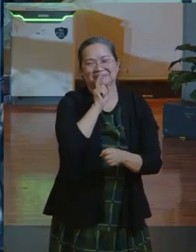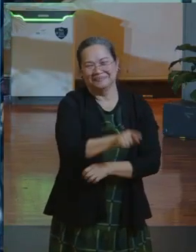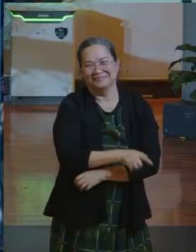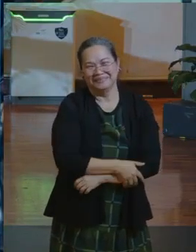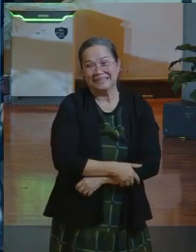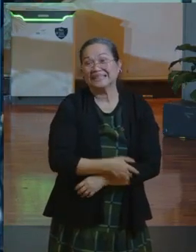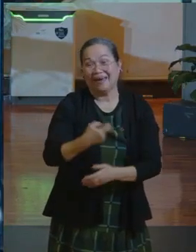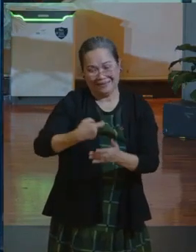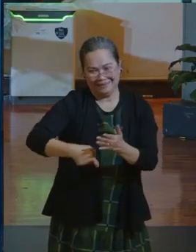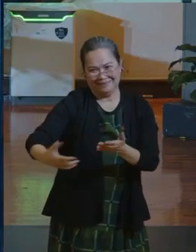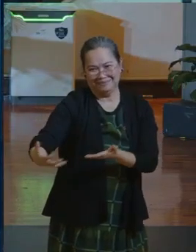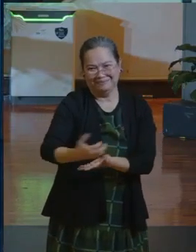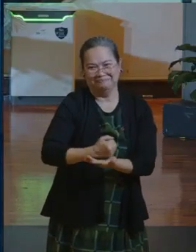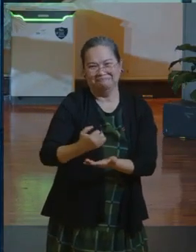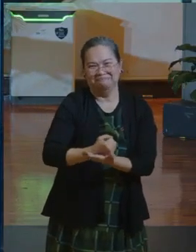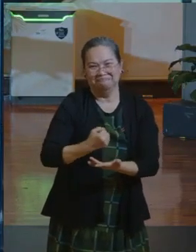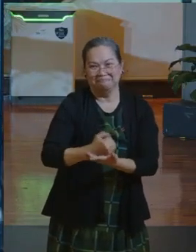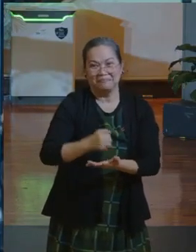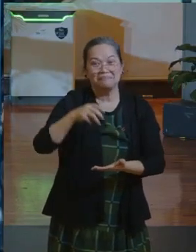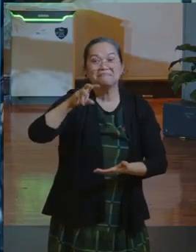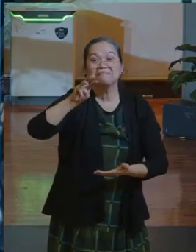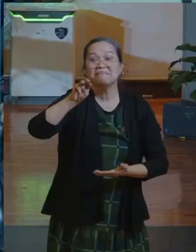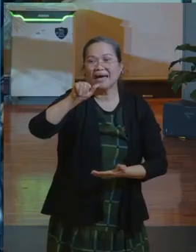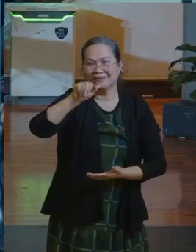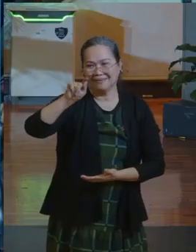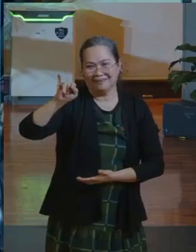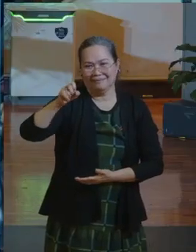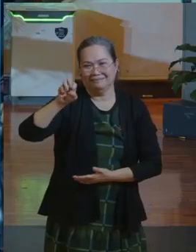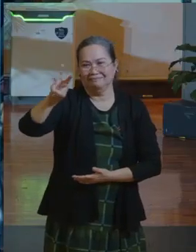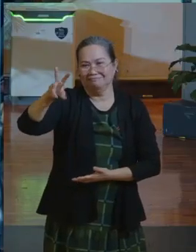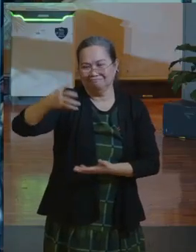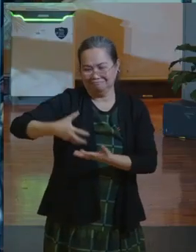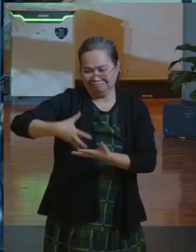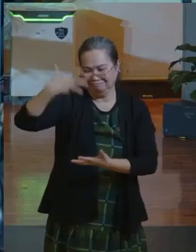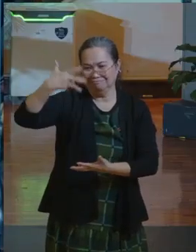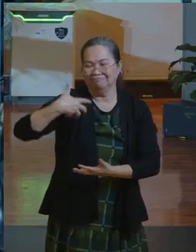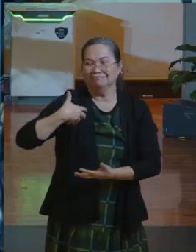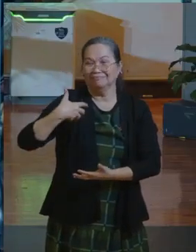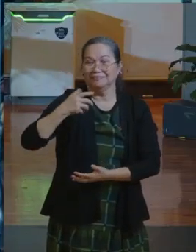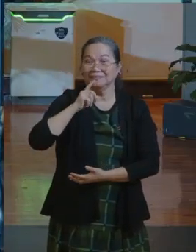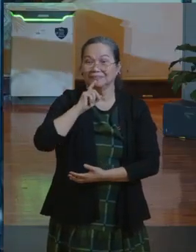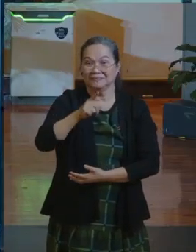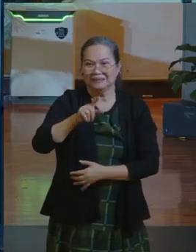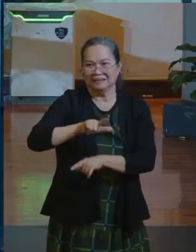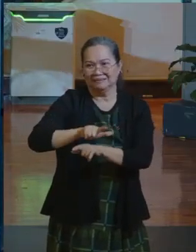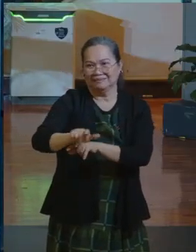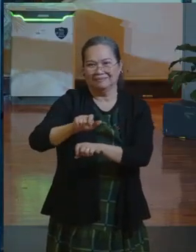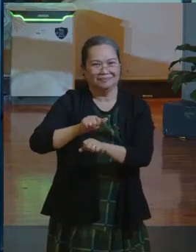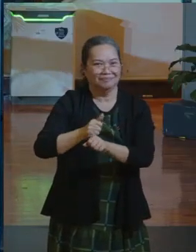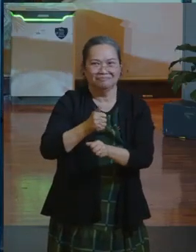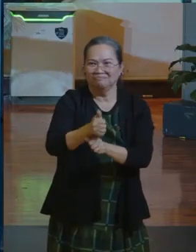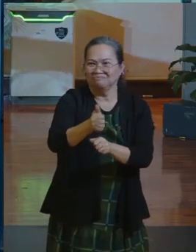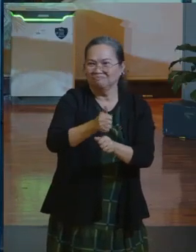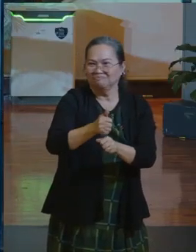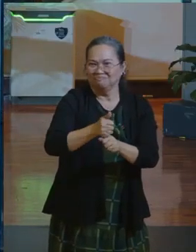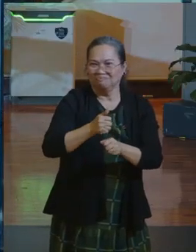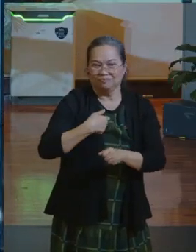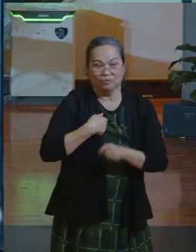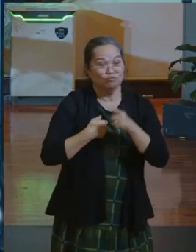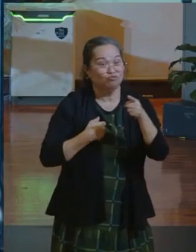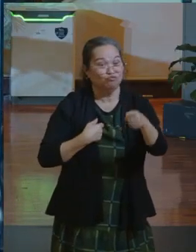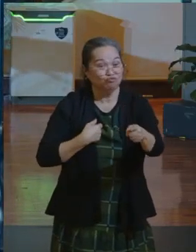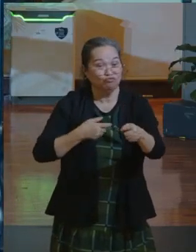Siya po ay ganoon. Siya po ay yumaman dahil sa kanyang pang-aabuso ng kanyang pwesto bilang isang